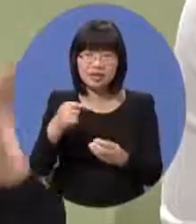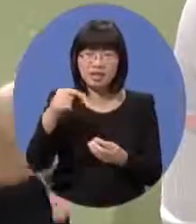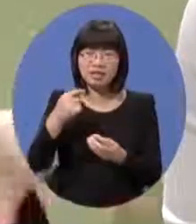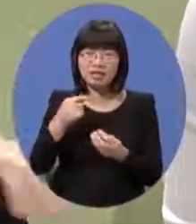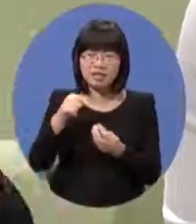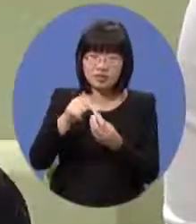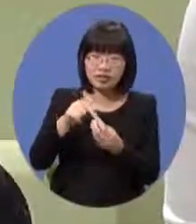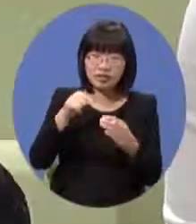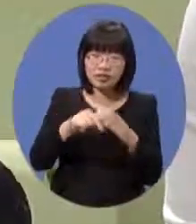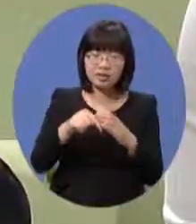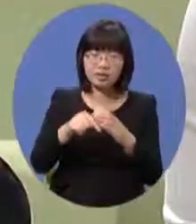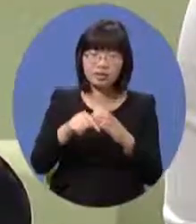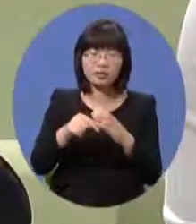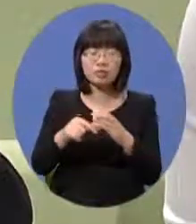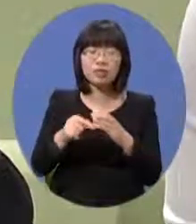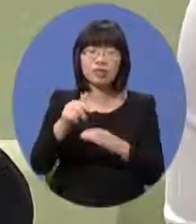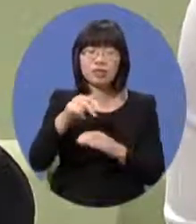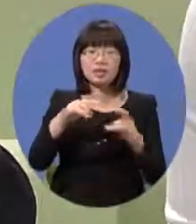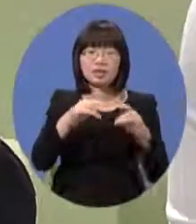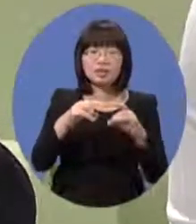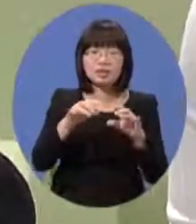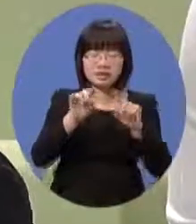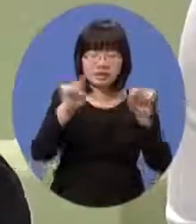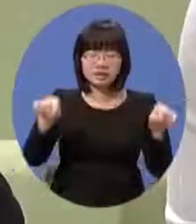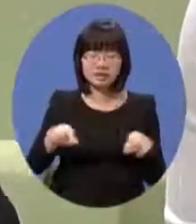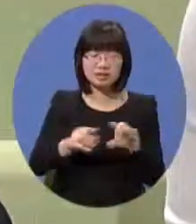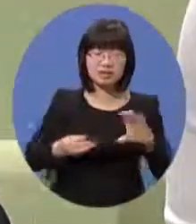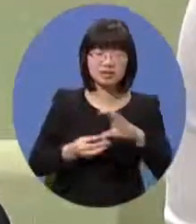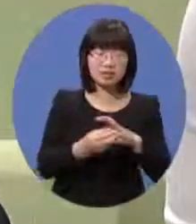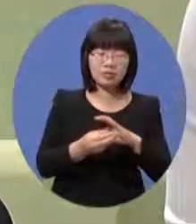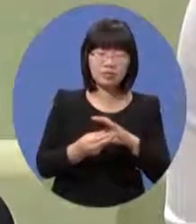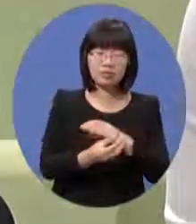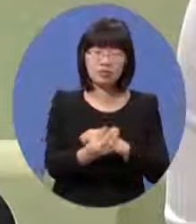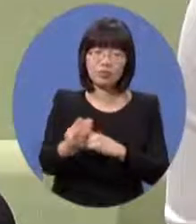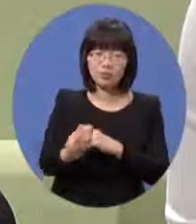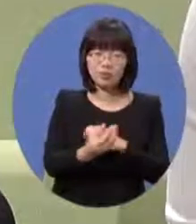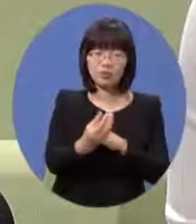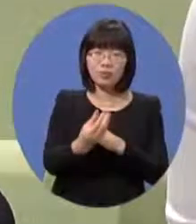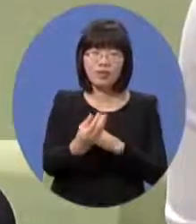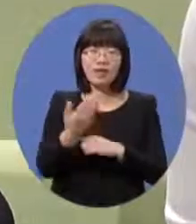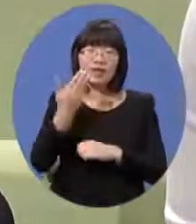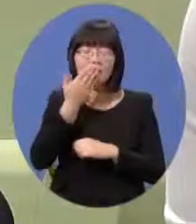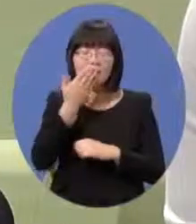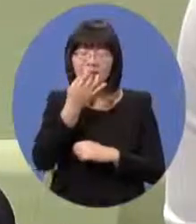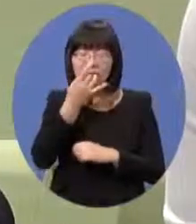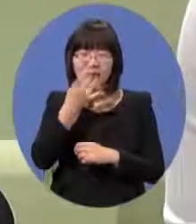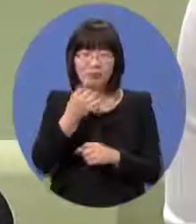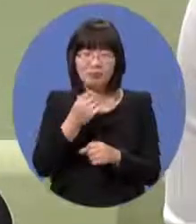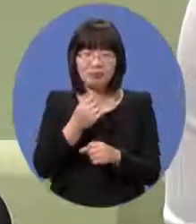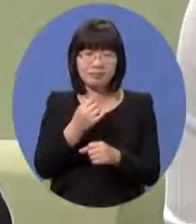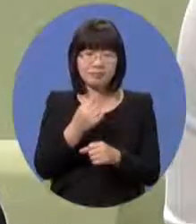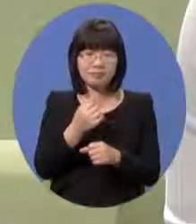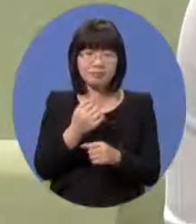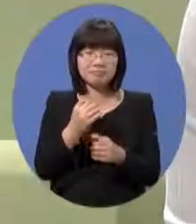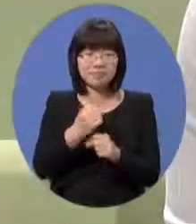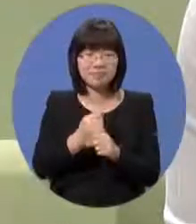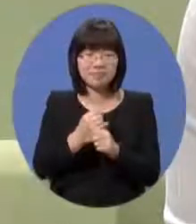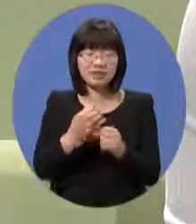넣고 전자레인지 살짝 돌려주시면 단호박밥이 완성이 되세요. 아, 그러니까 네. 그냥 생